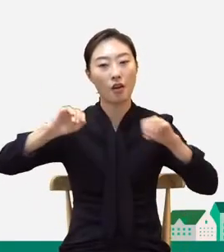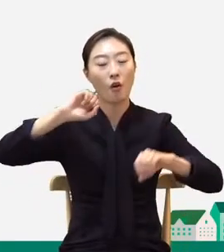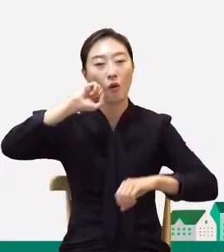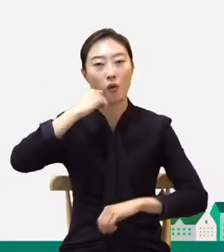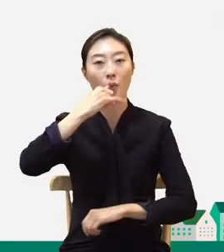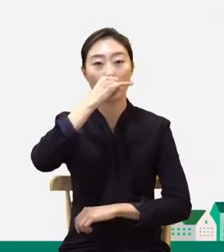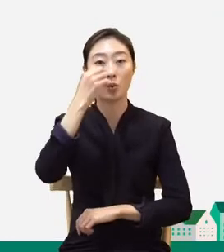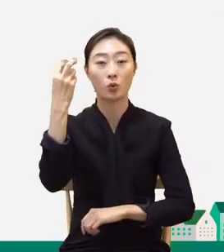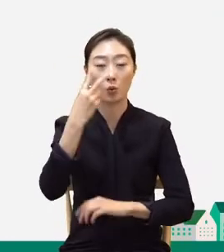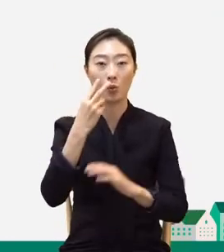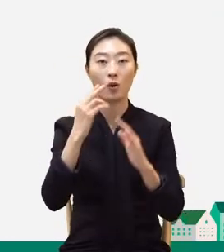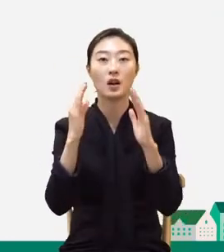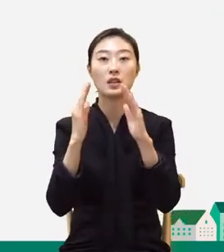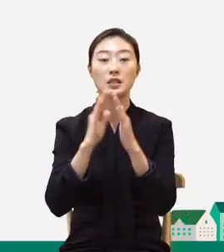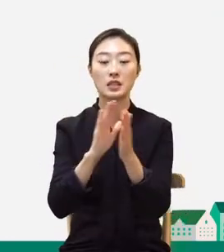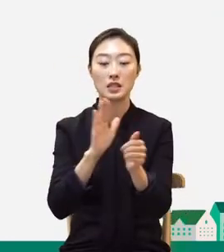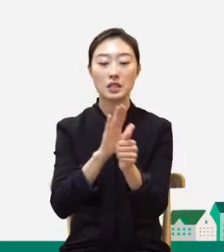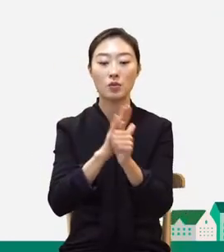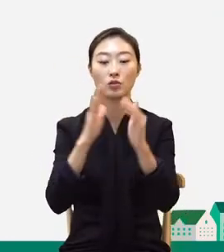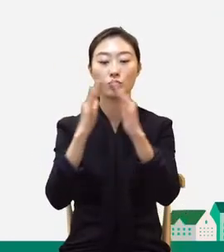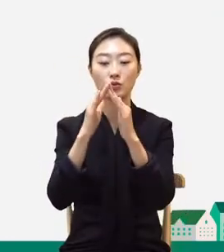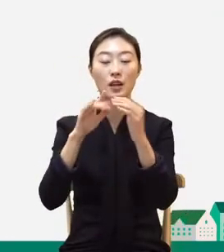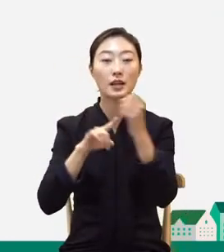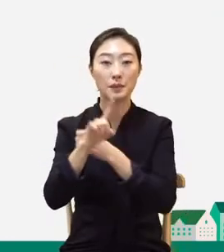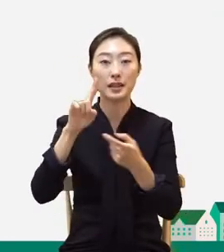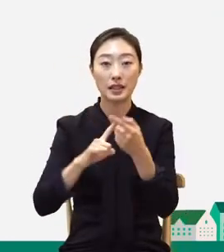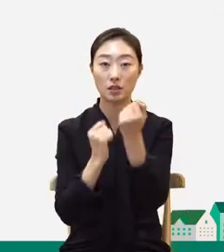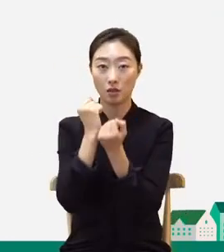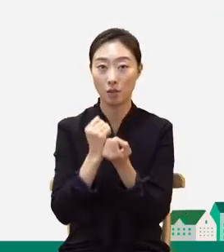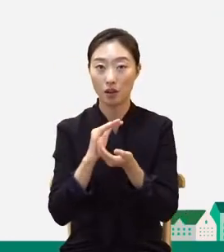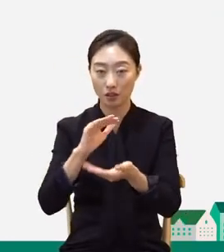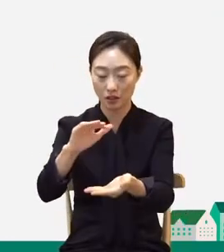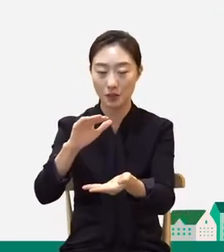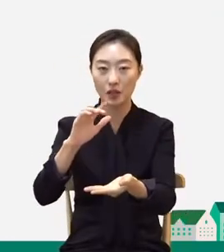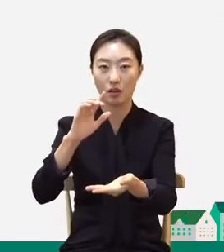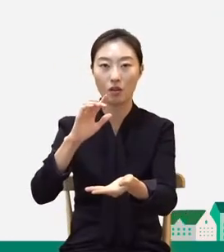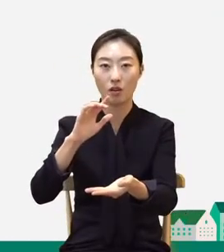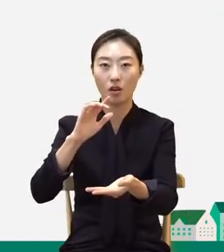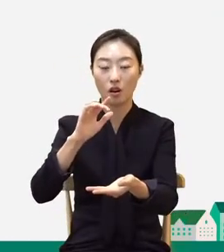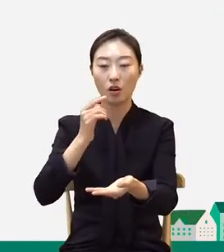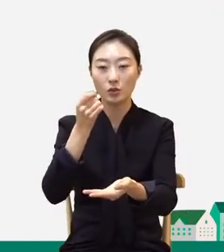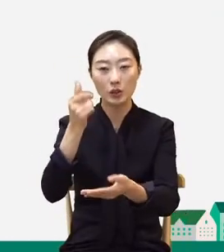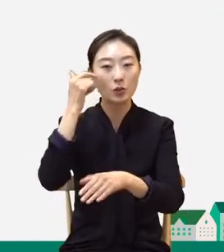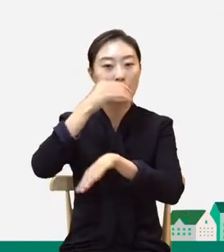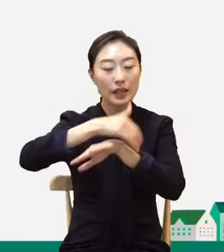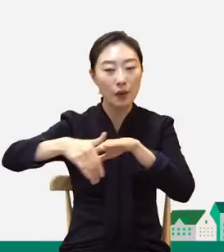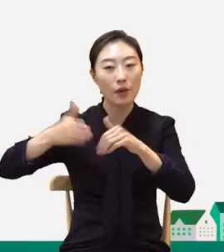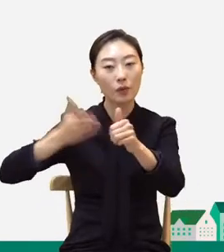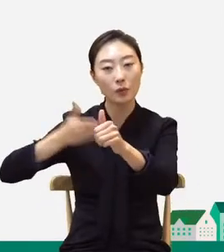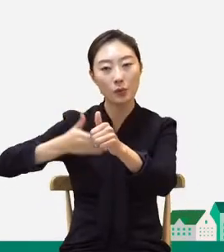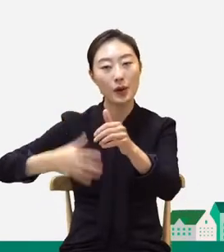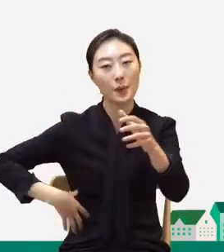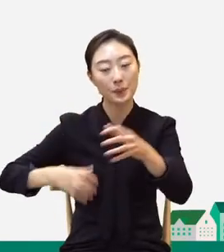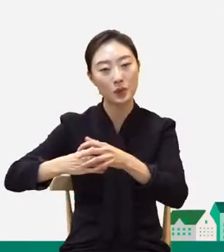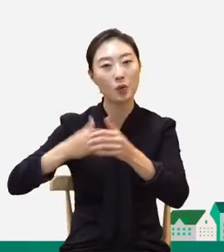지원주택의 의미를 이제 말씀드리면서 최소한의 개입을 요청드렸으나